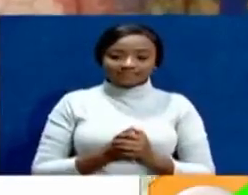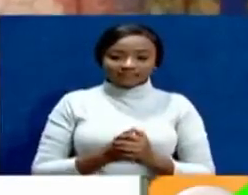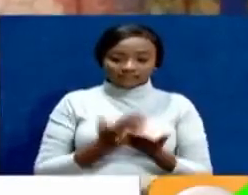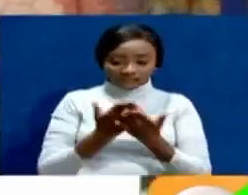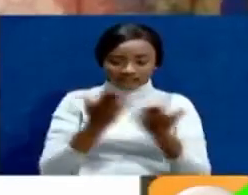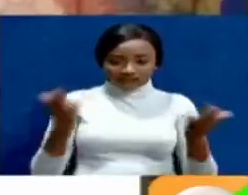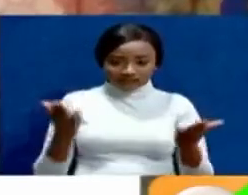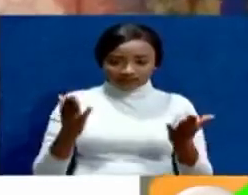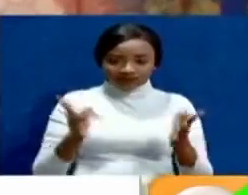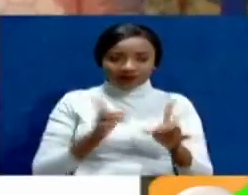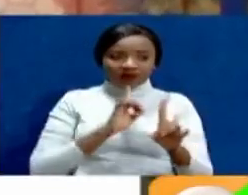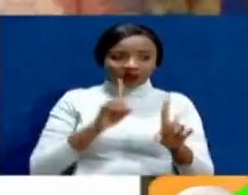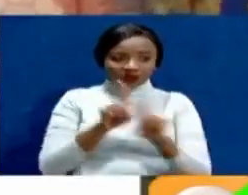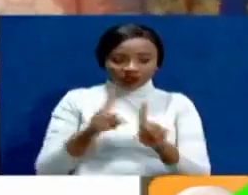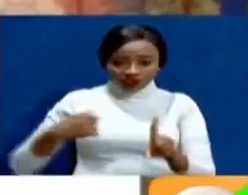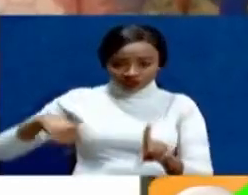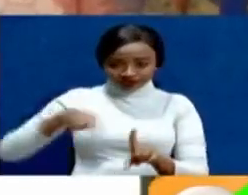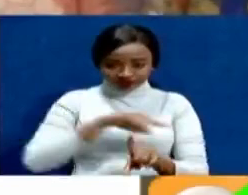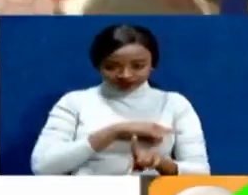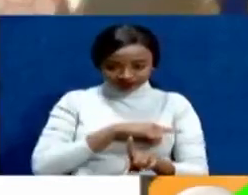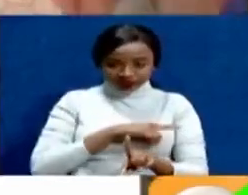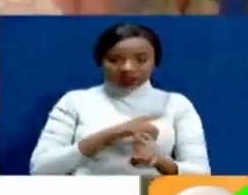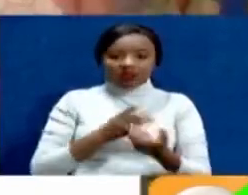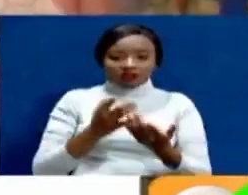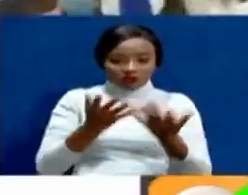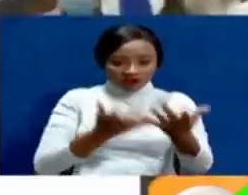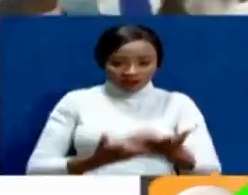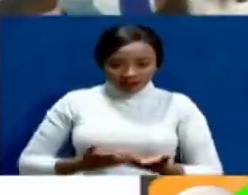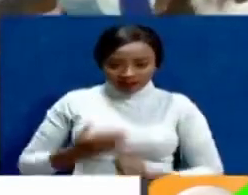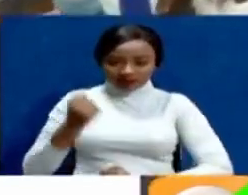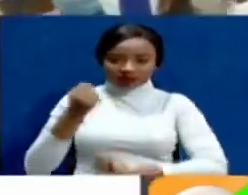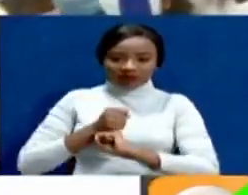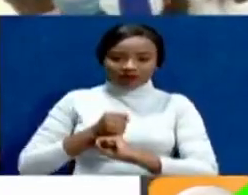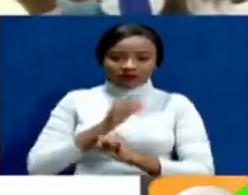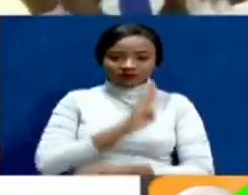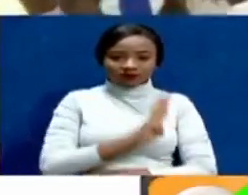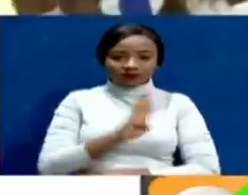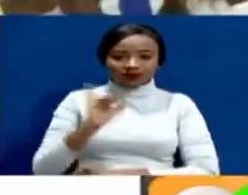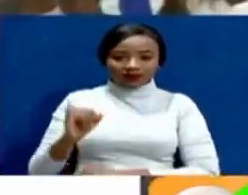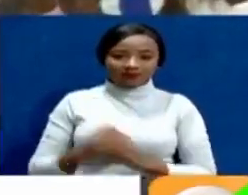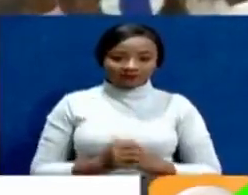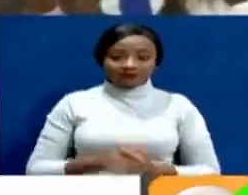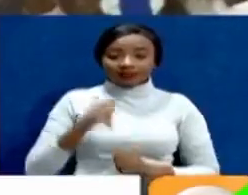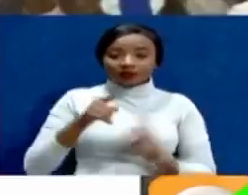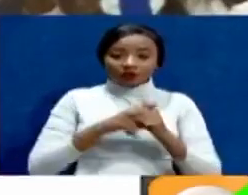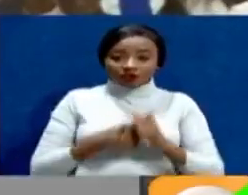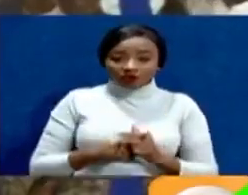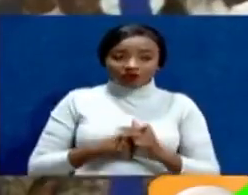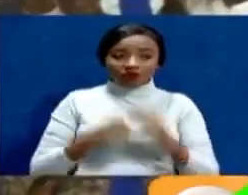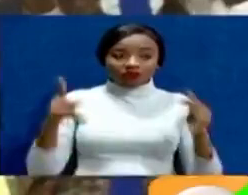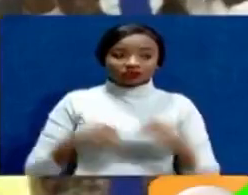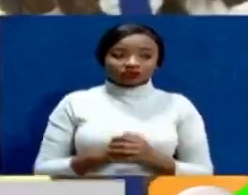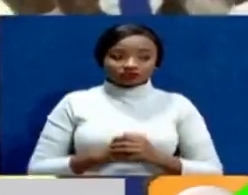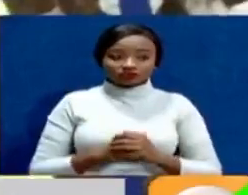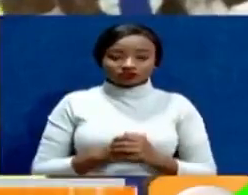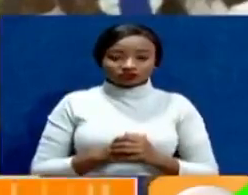ndugu zetu mnakaribisha kuunga mkono BBI. Huu ndio mwanzo wa ukombozi wa